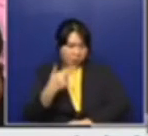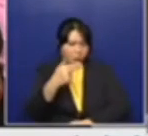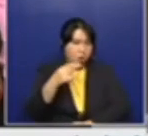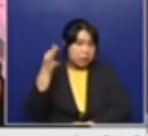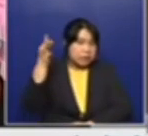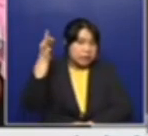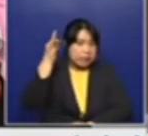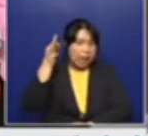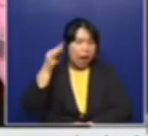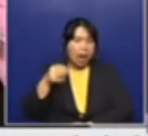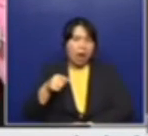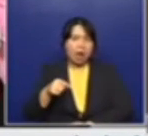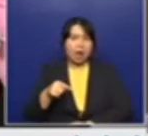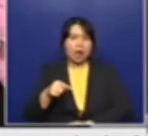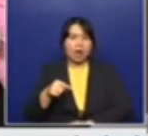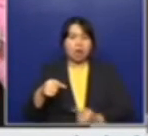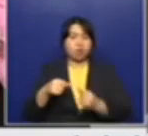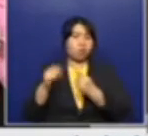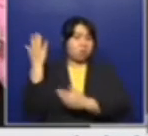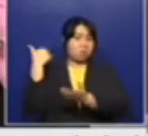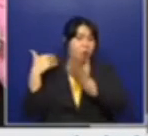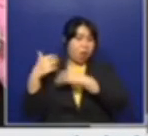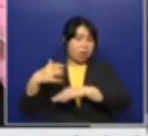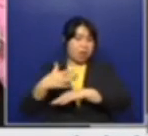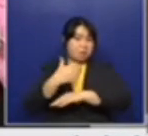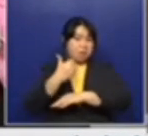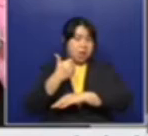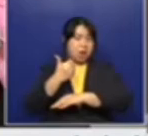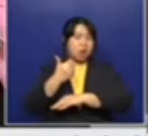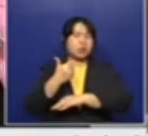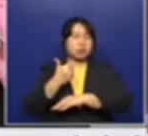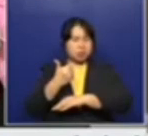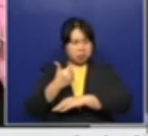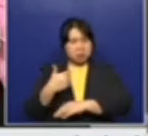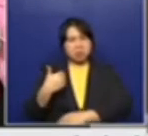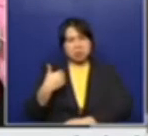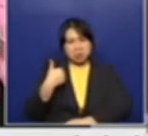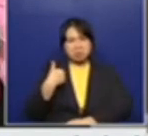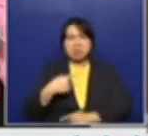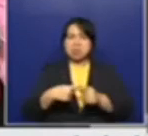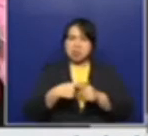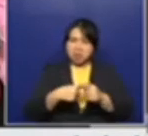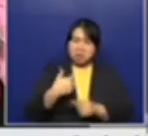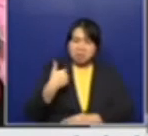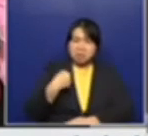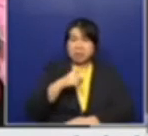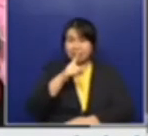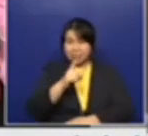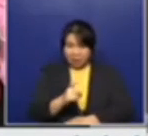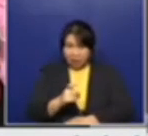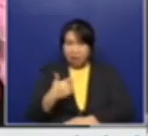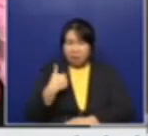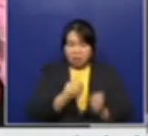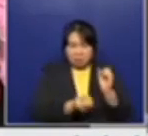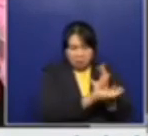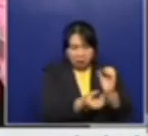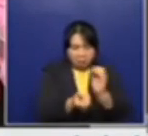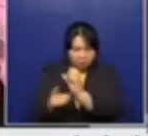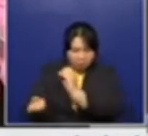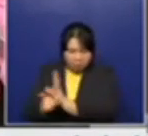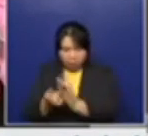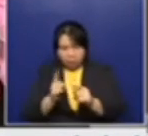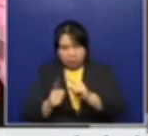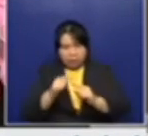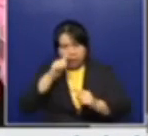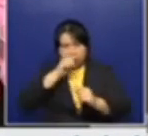ติศาสตร์ของการเมืองการปกครองไทยจะมีการสูญเสียและท้ายที่สุดความเสียหายความหายนะของ